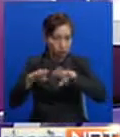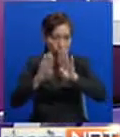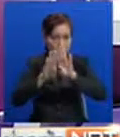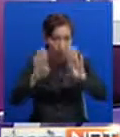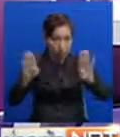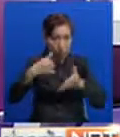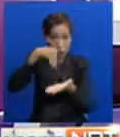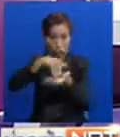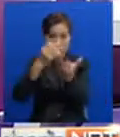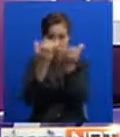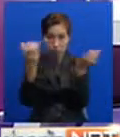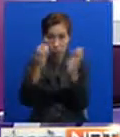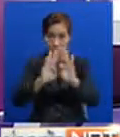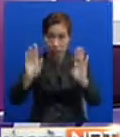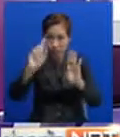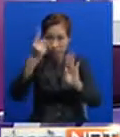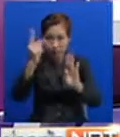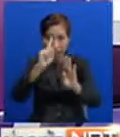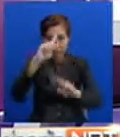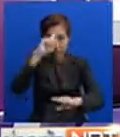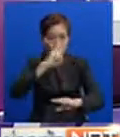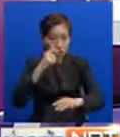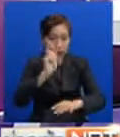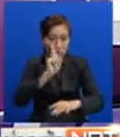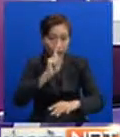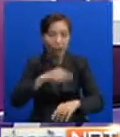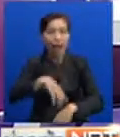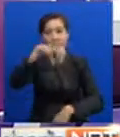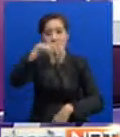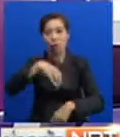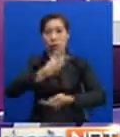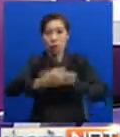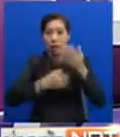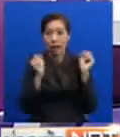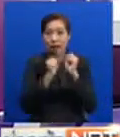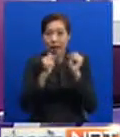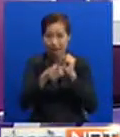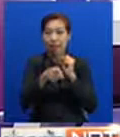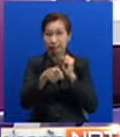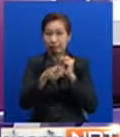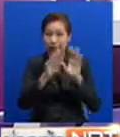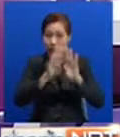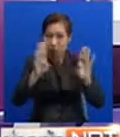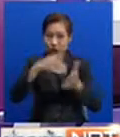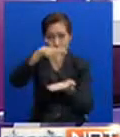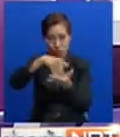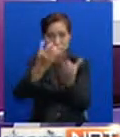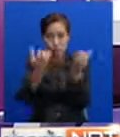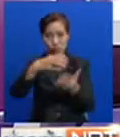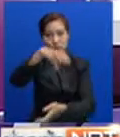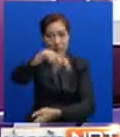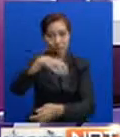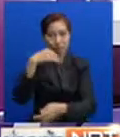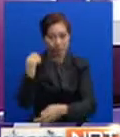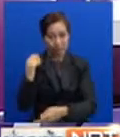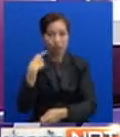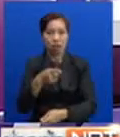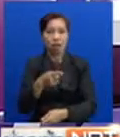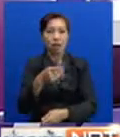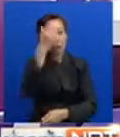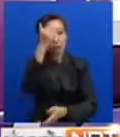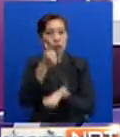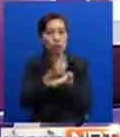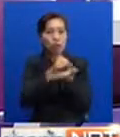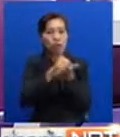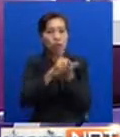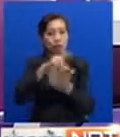องร้องทุกข์เนี่ยตามห้างสรรพสินค้าต่างๆให้บริการประชาชนในช่วงของวันหยุดด้วยที่สำคัญถ้าใครบอกว่าไม่อยากเดินทางไปเล